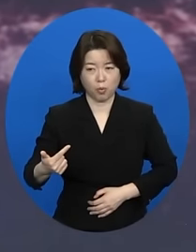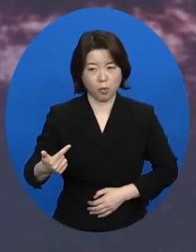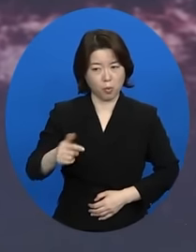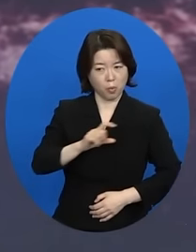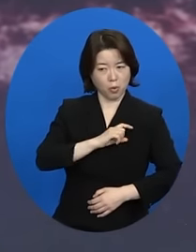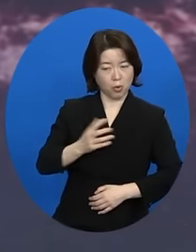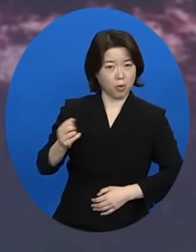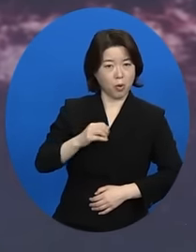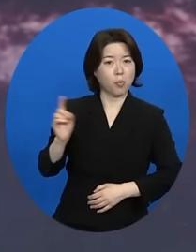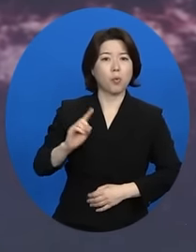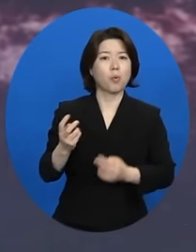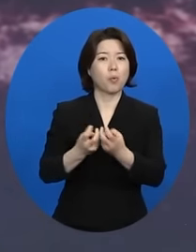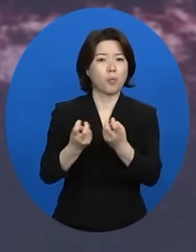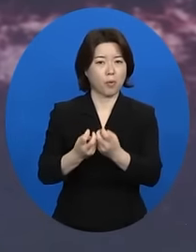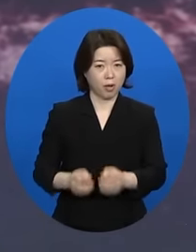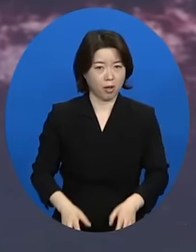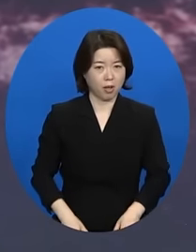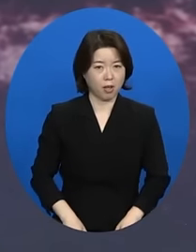있었을까요?